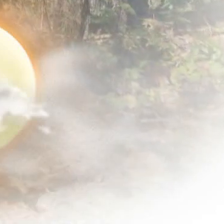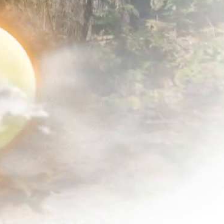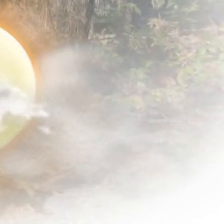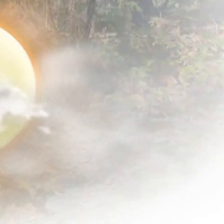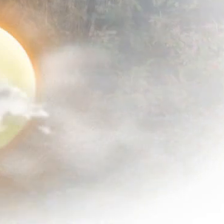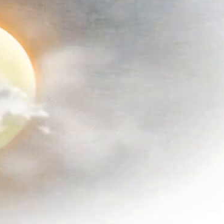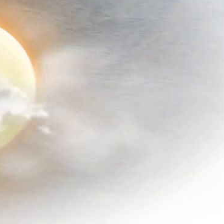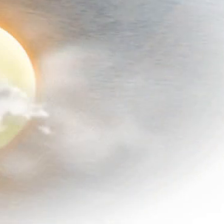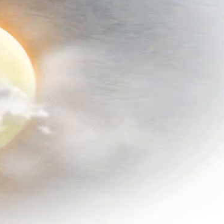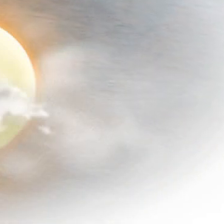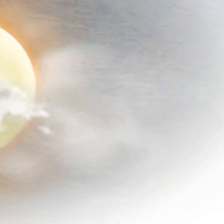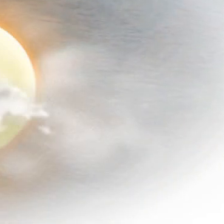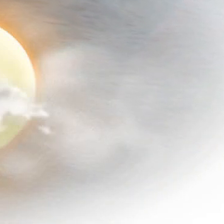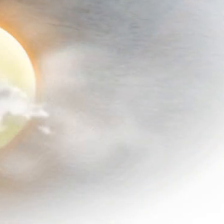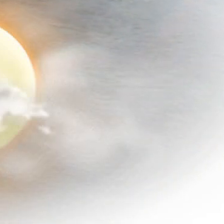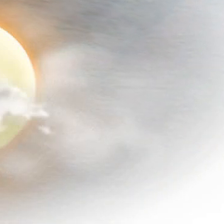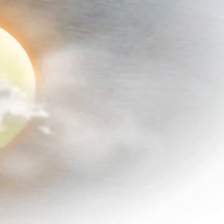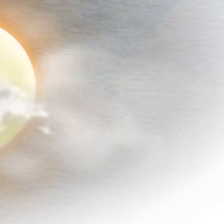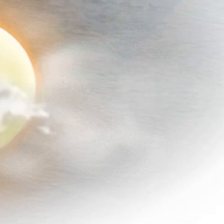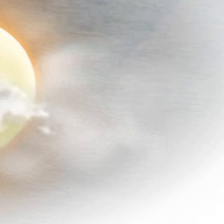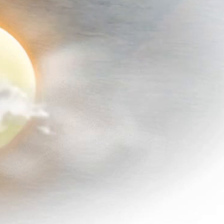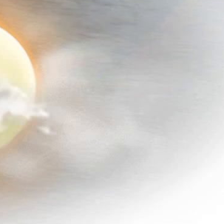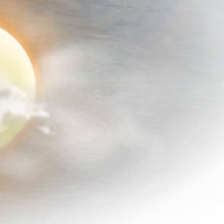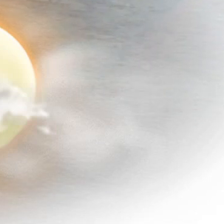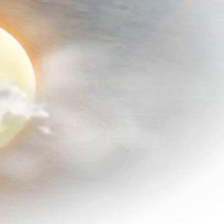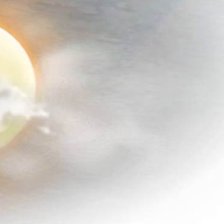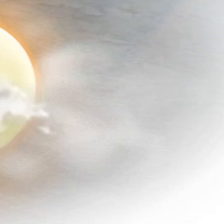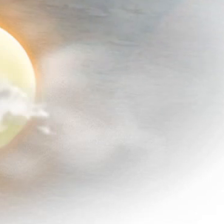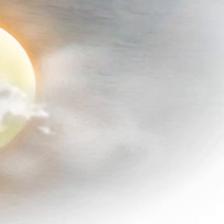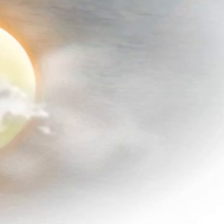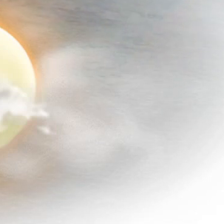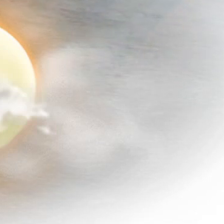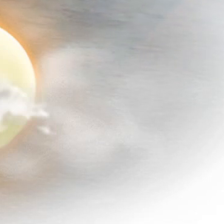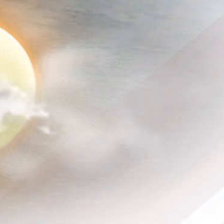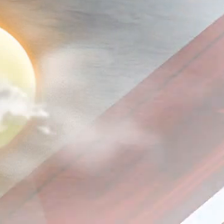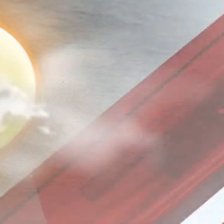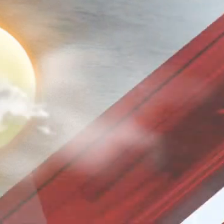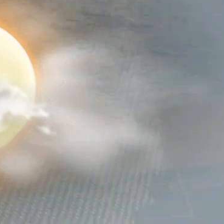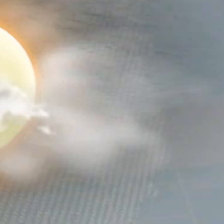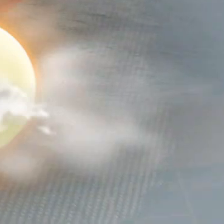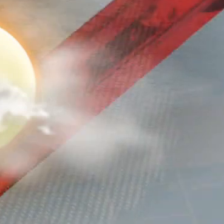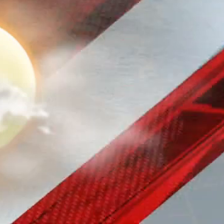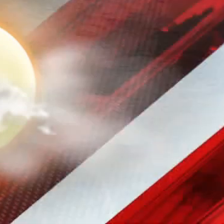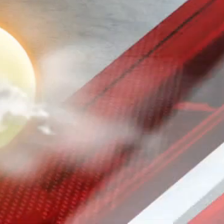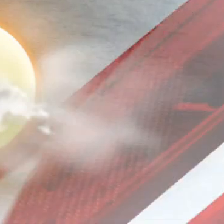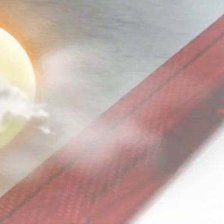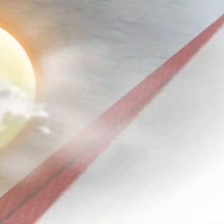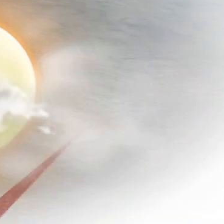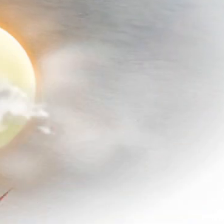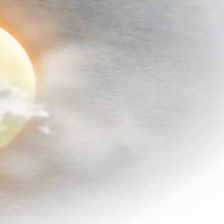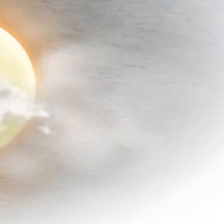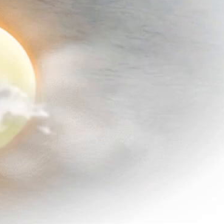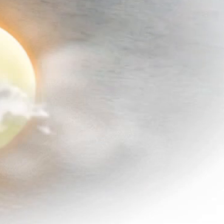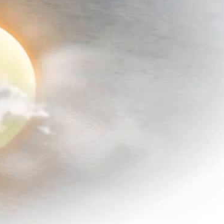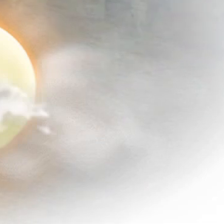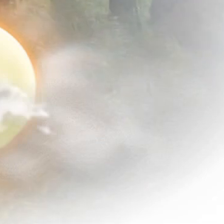цяпла раніцай, да плюс 16 днём і да 13 вечарам. Пераменная воблачнасць без ападкаў.